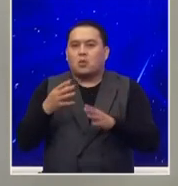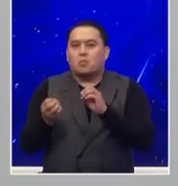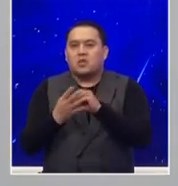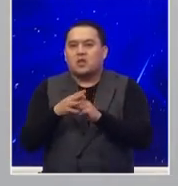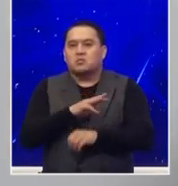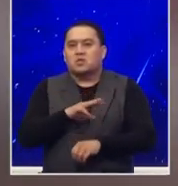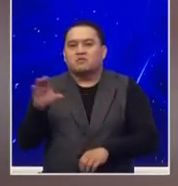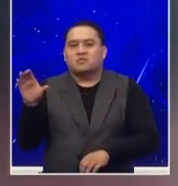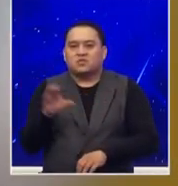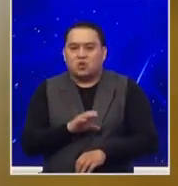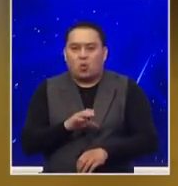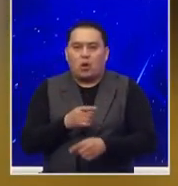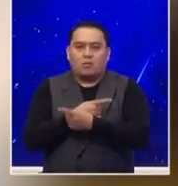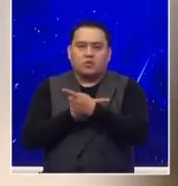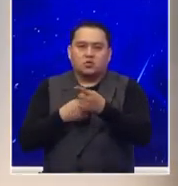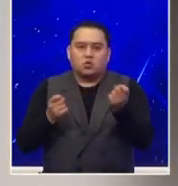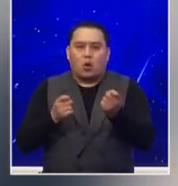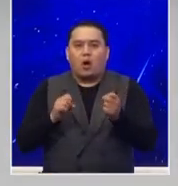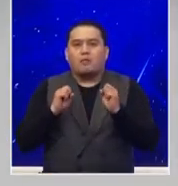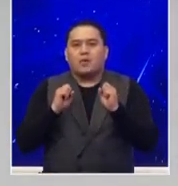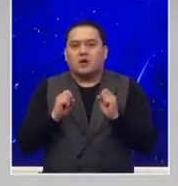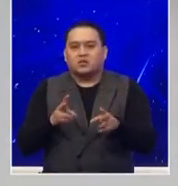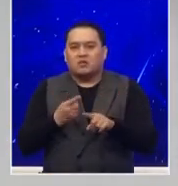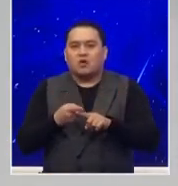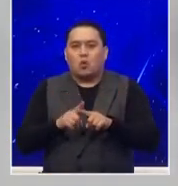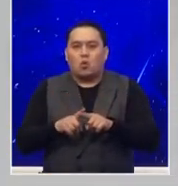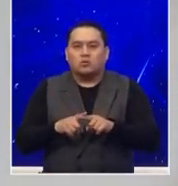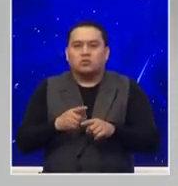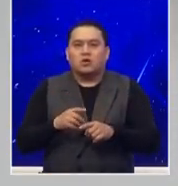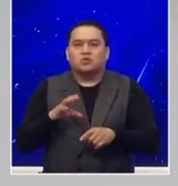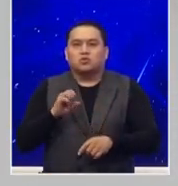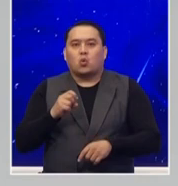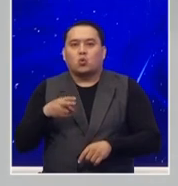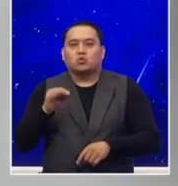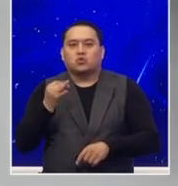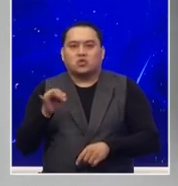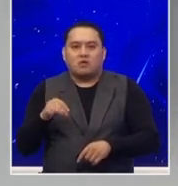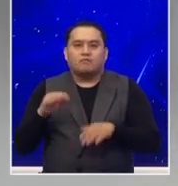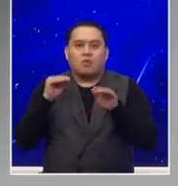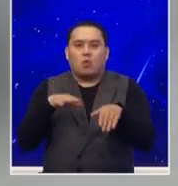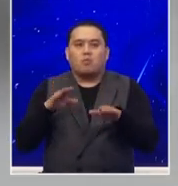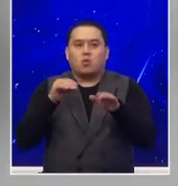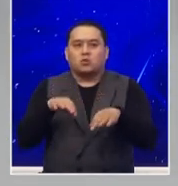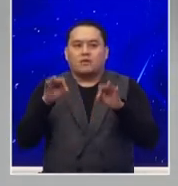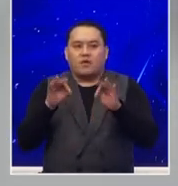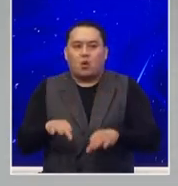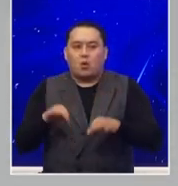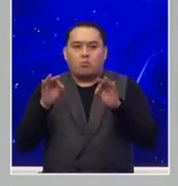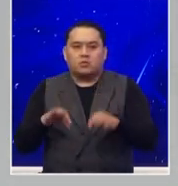в секунду. Там объявлено штормовое предупреждение. Несмотря на это, некоторые сочинцы устроили в море крещенские